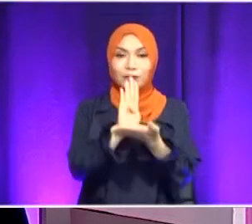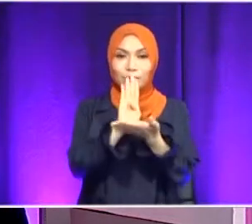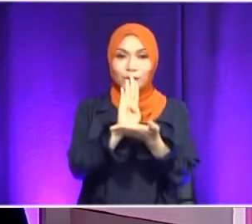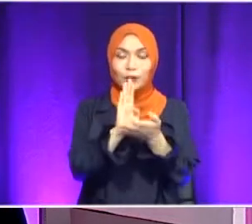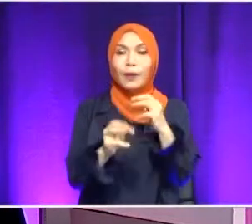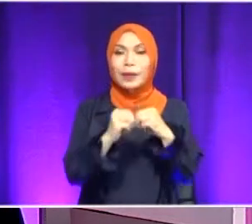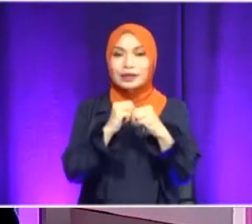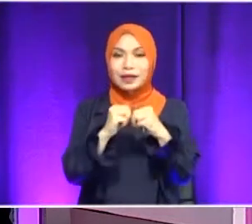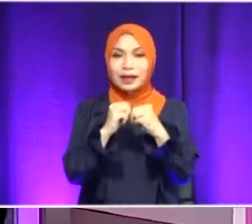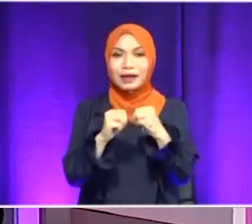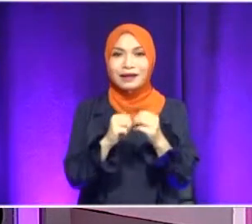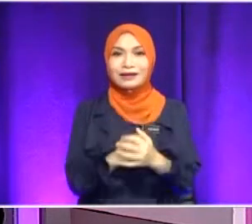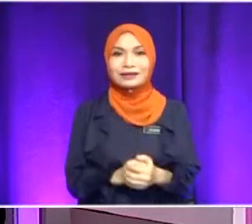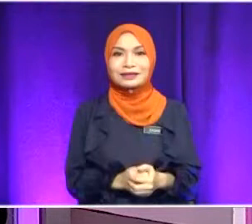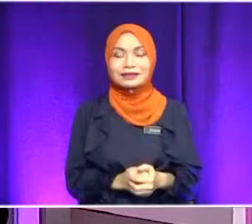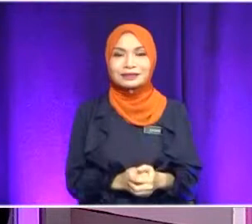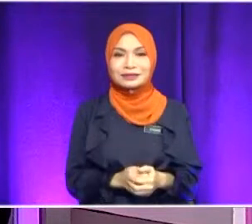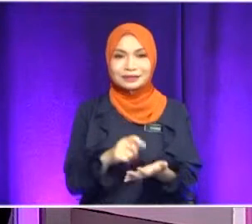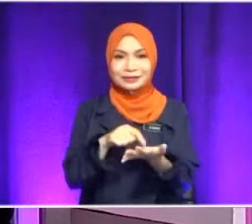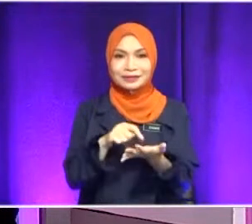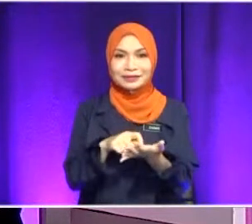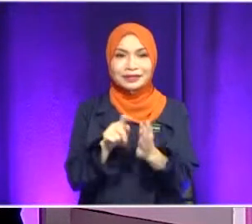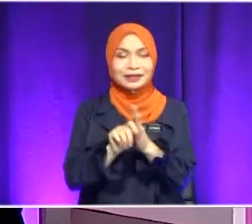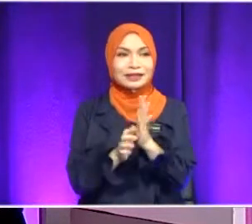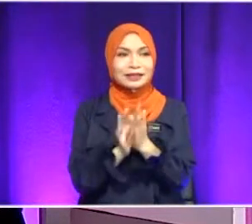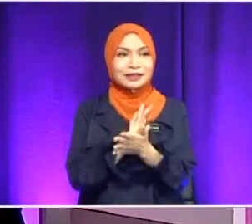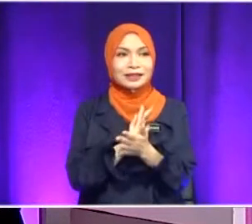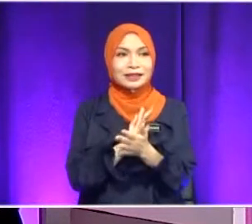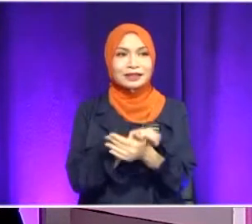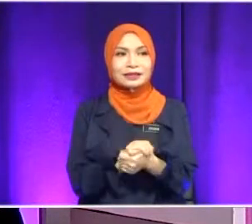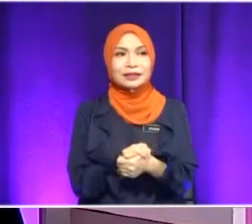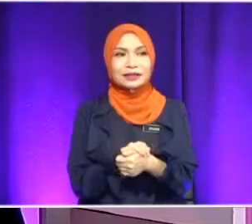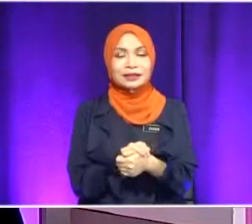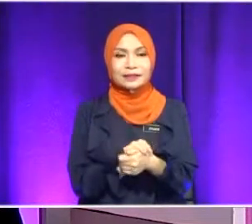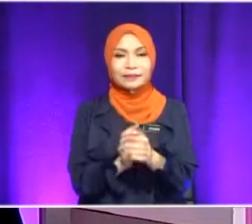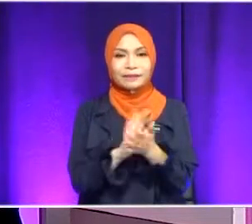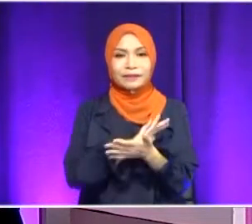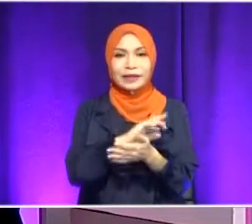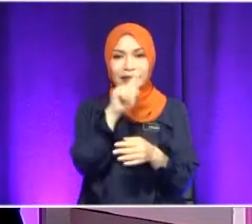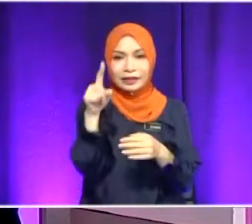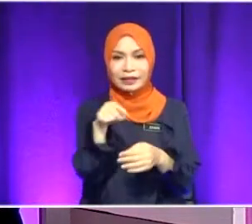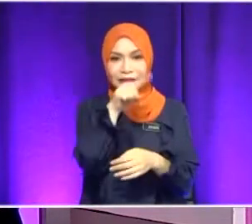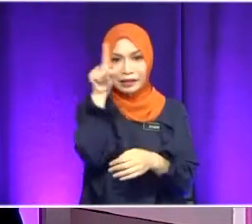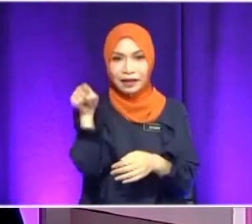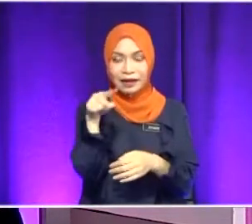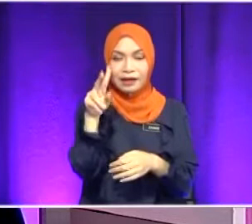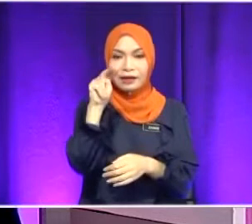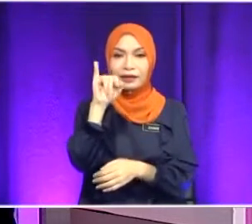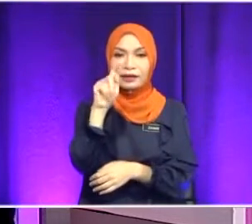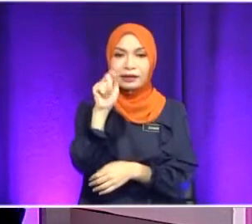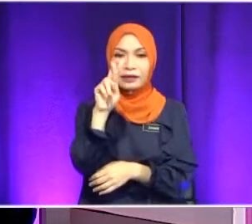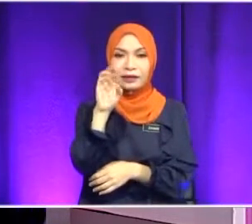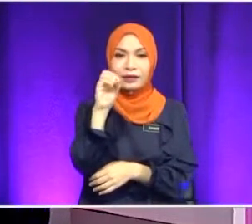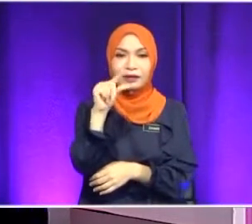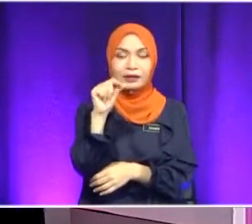dia the bab berkaitan dengan kita rnight rujena jadi bukan saja babi itu jadi dibully berkait dengan bab-bab